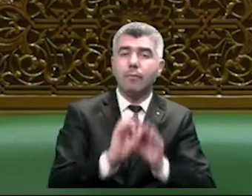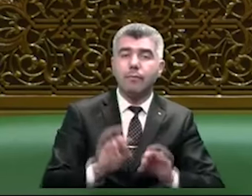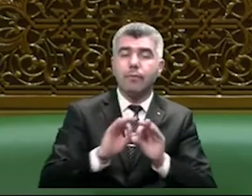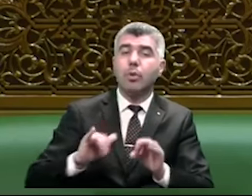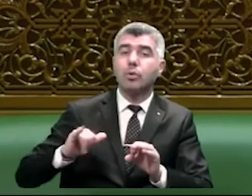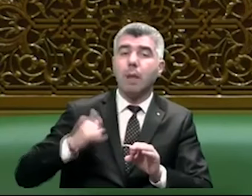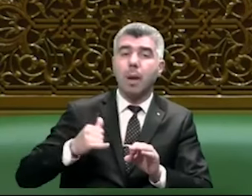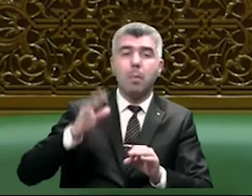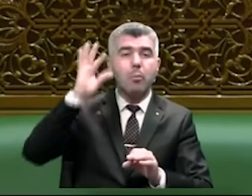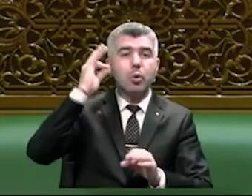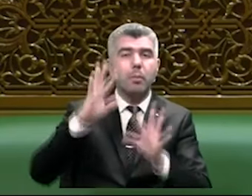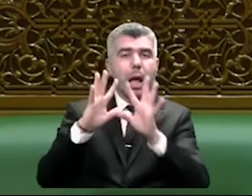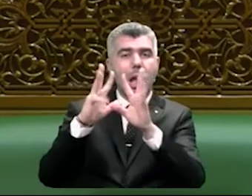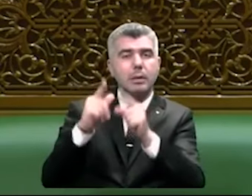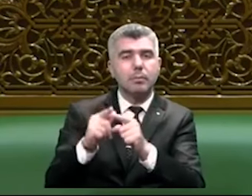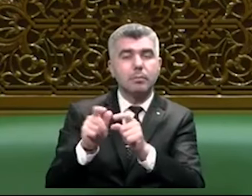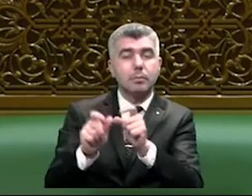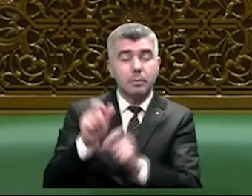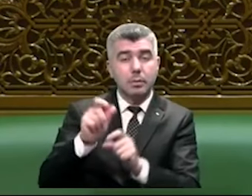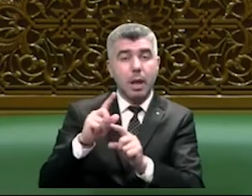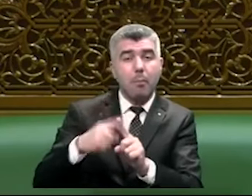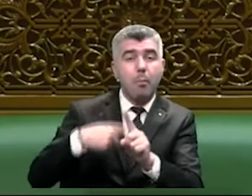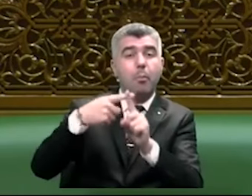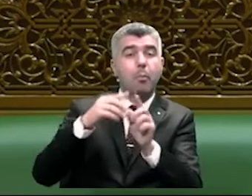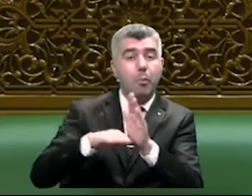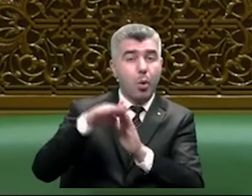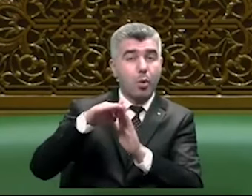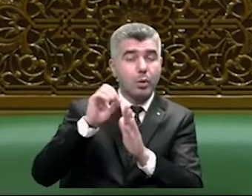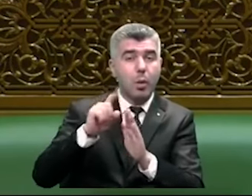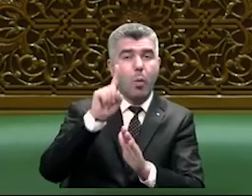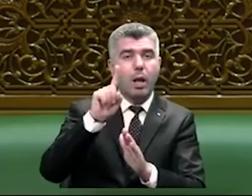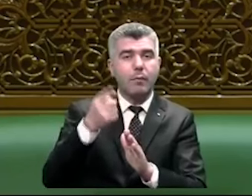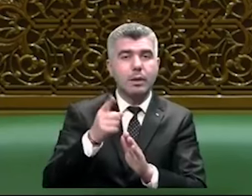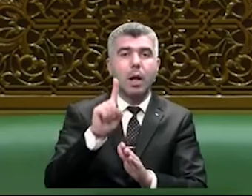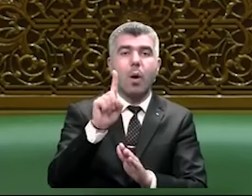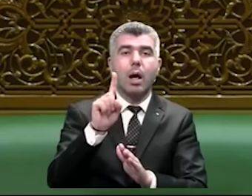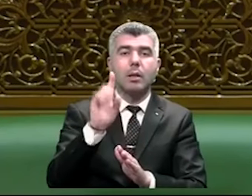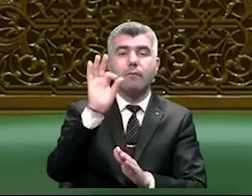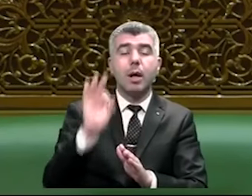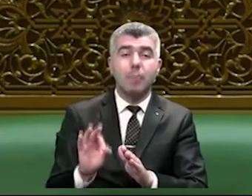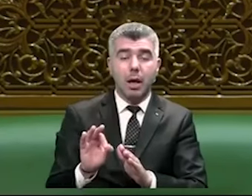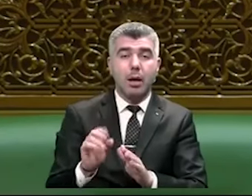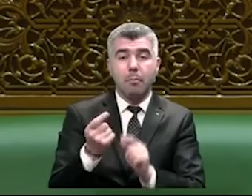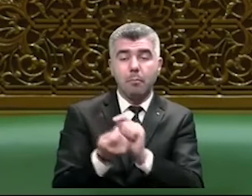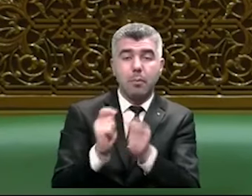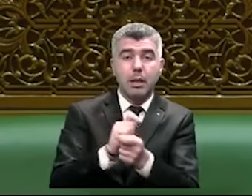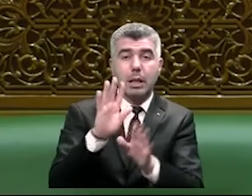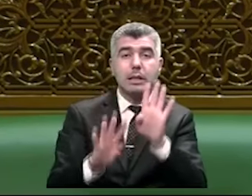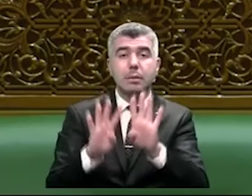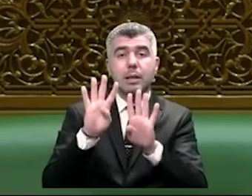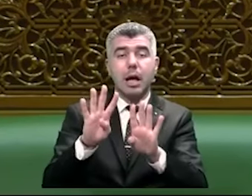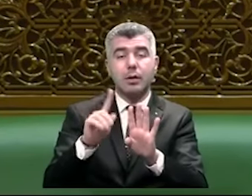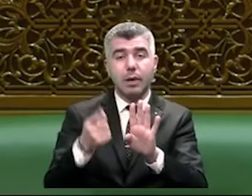المندوبيه الساميه للتخطيط حيث ارتفع المعدل لدى حامل الشهادات ب 1.1 نقطه منتقلا من 18.6%